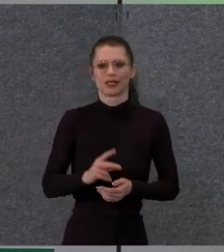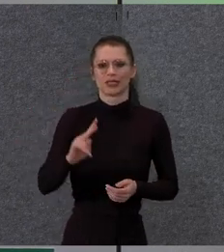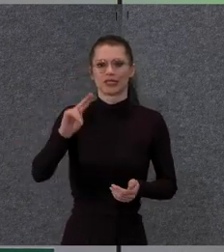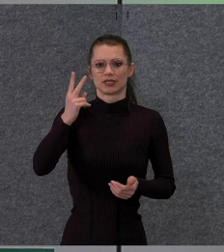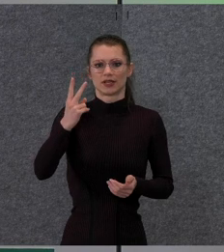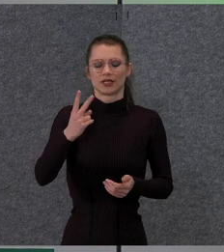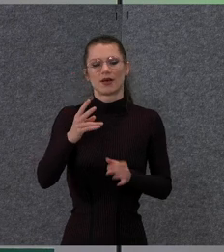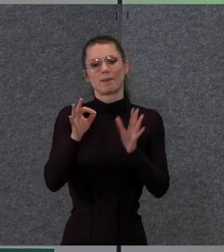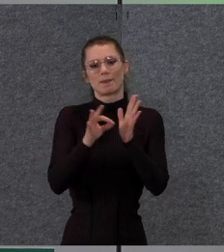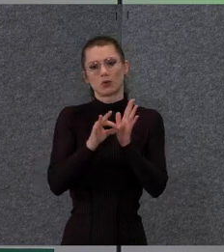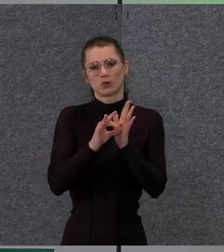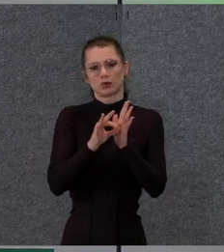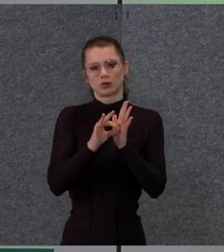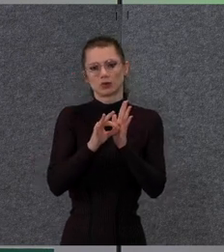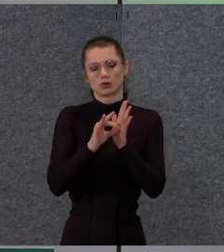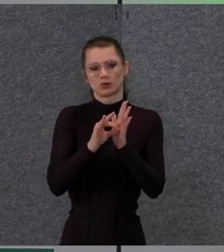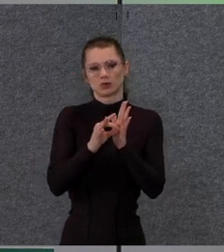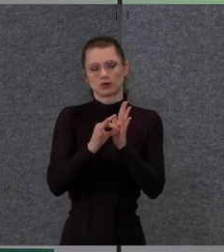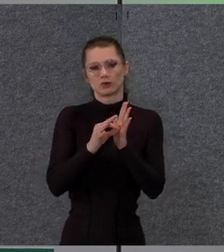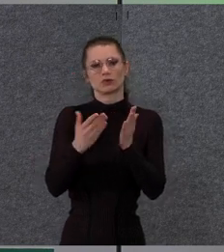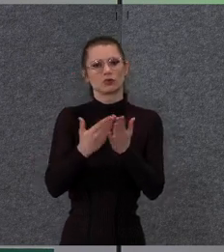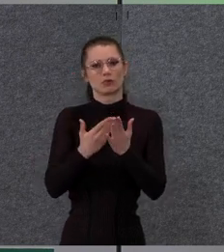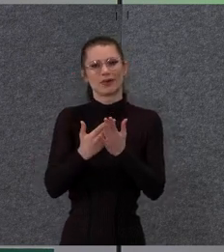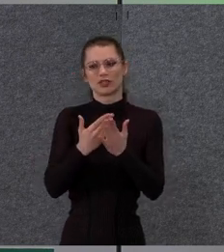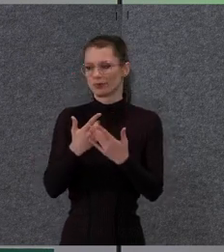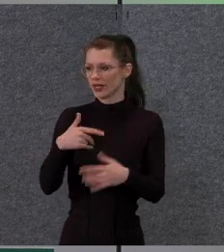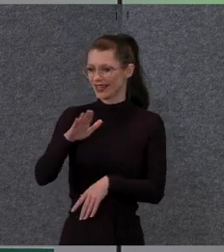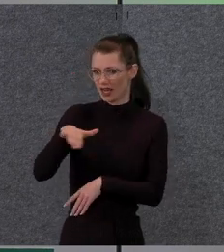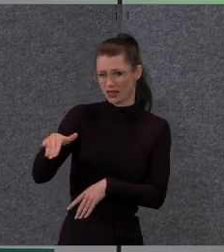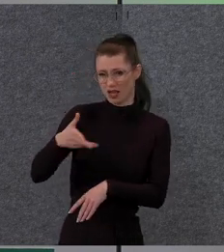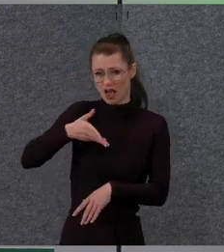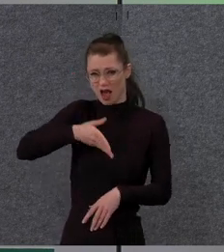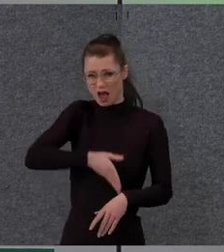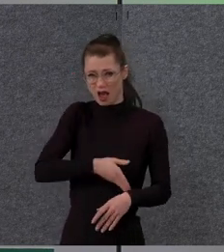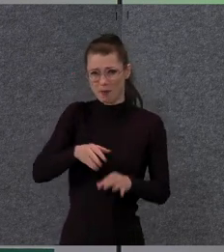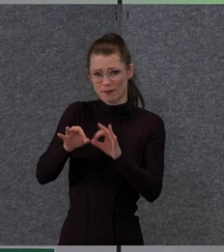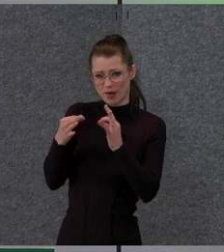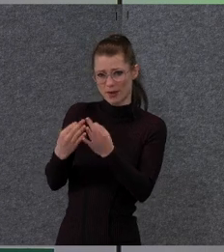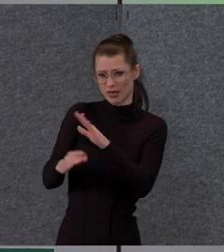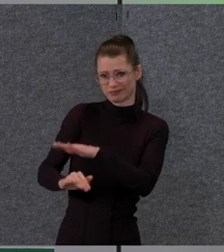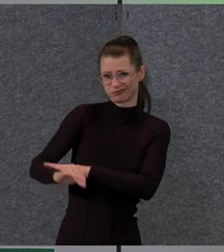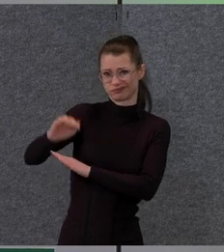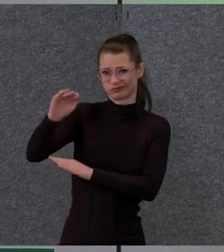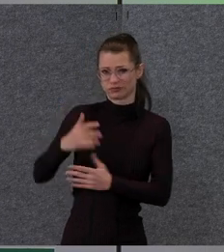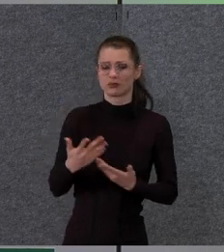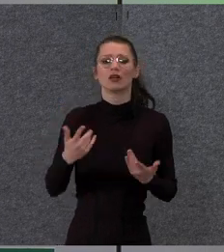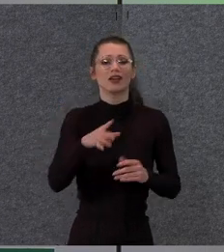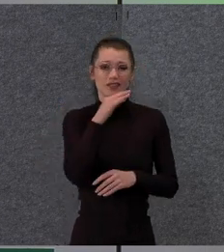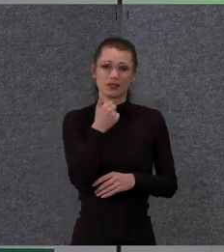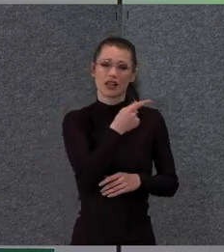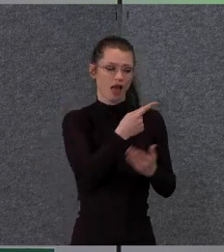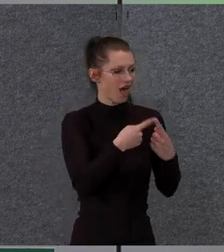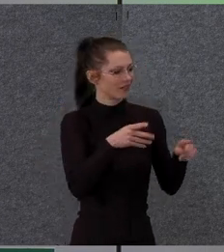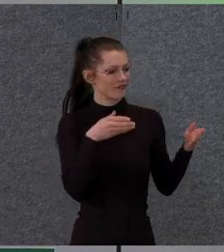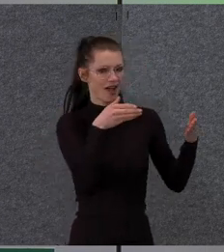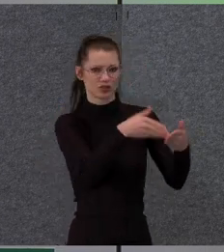zweite Punkt, die konkreten Maßnahmen für Kids aus armen Quartieren. Ich habe mit vielen anderen in der Fraktion erarbeitet